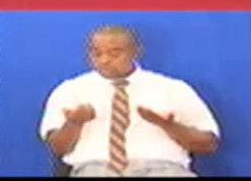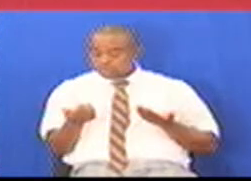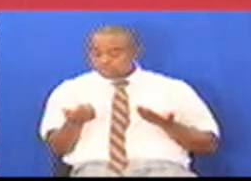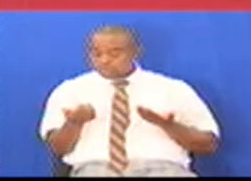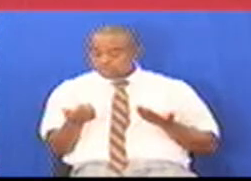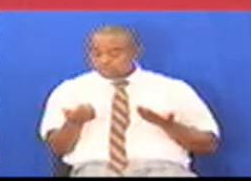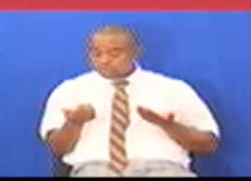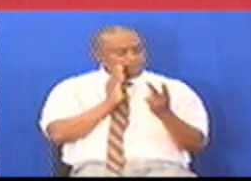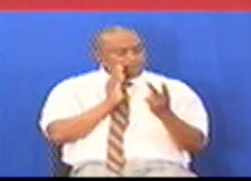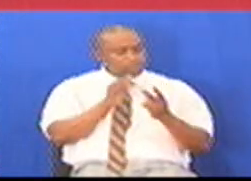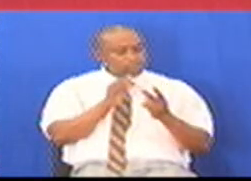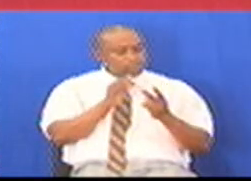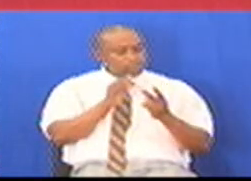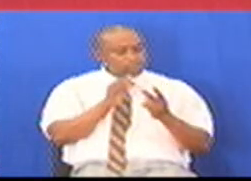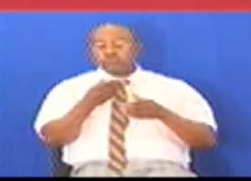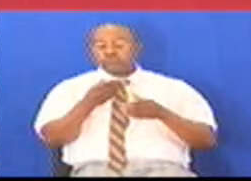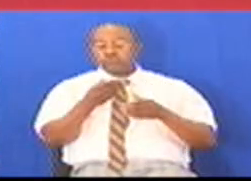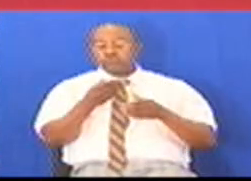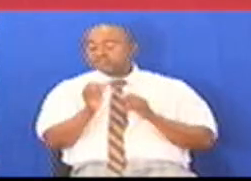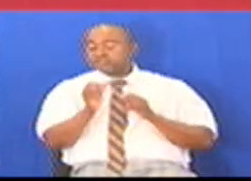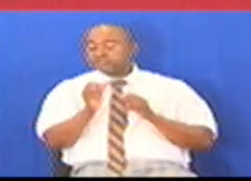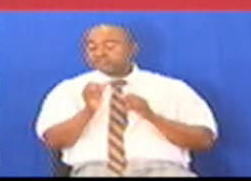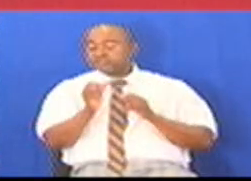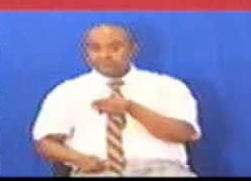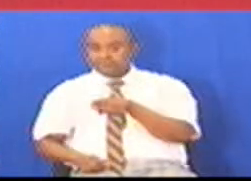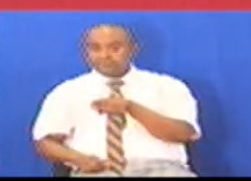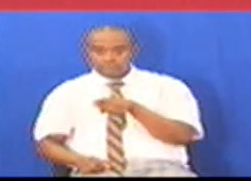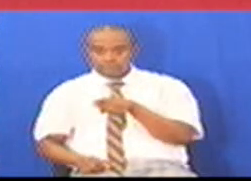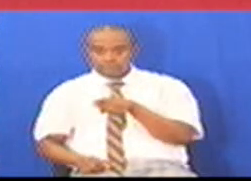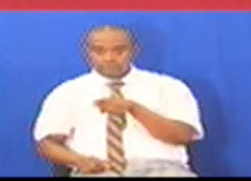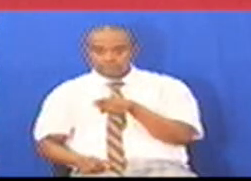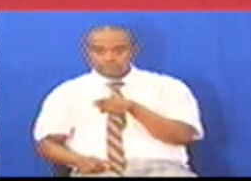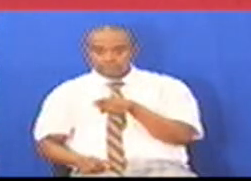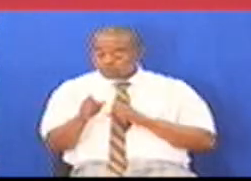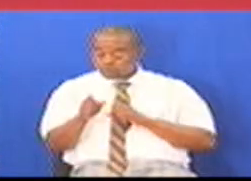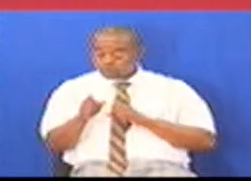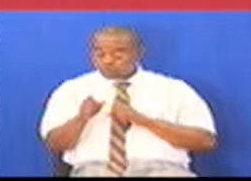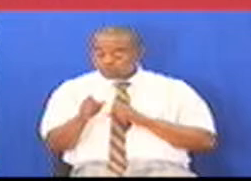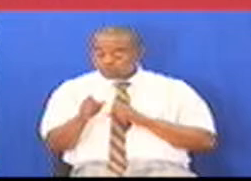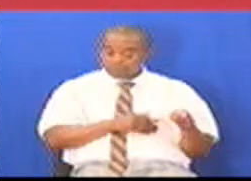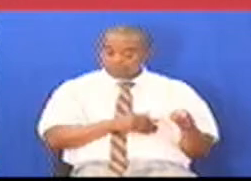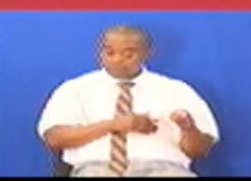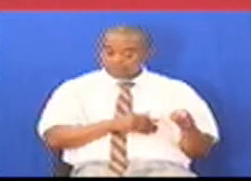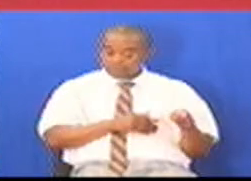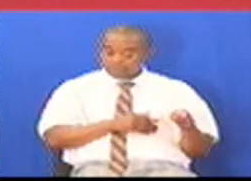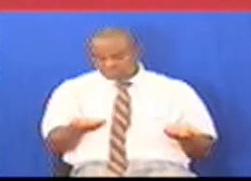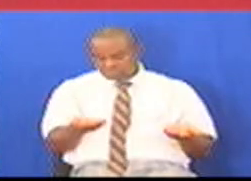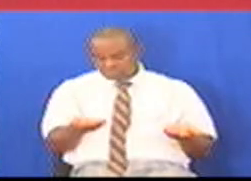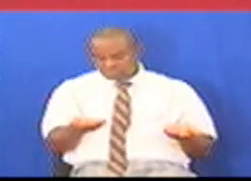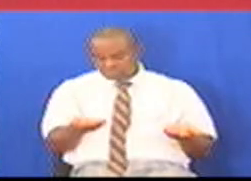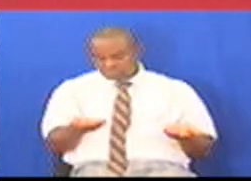uchumi kwa wastani wa 10%. Mwaka wa kwanza wa utekelezaji wa mpango maendeleo ya